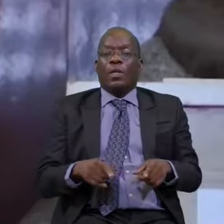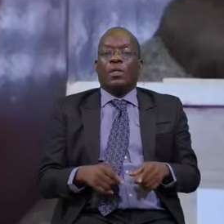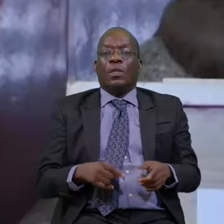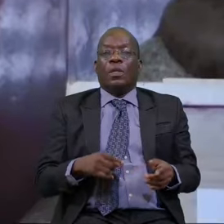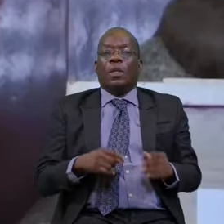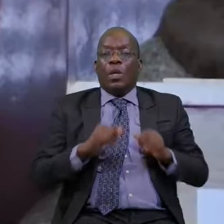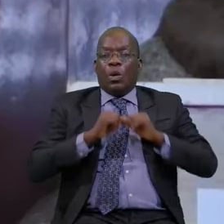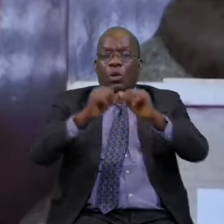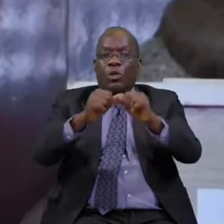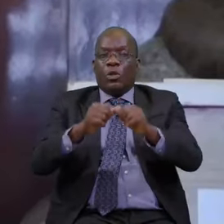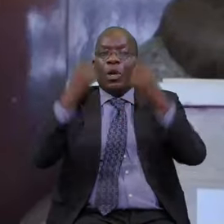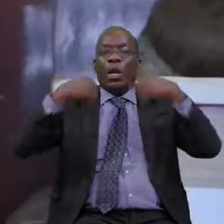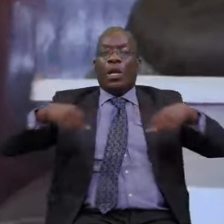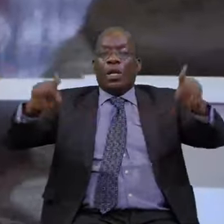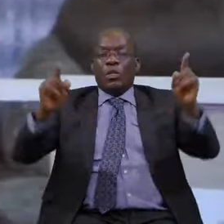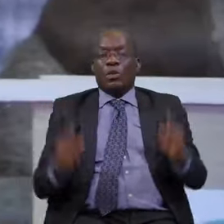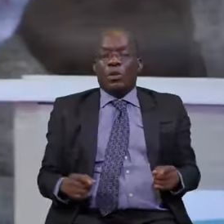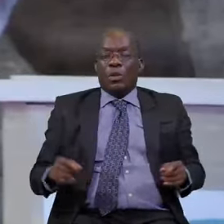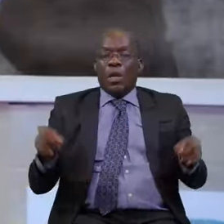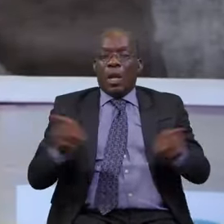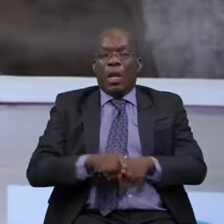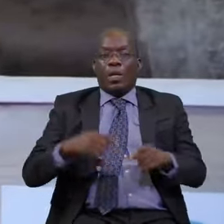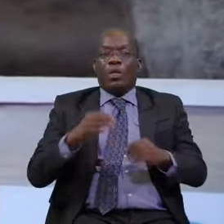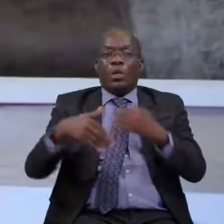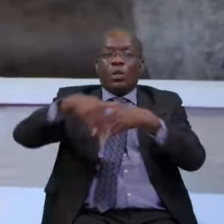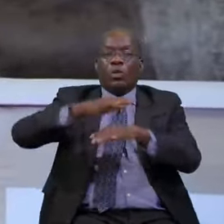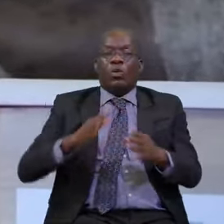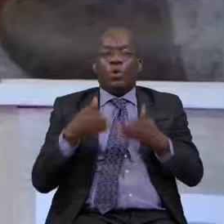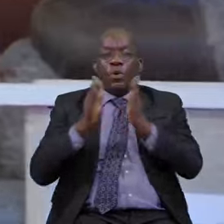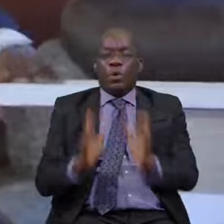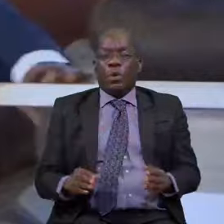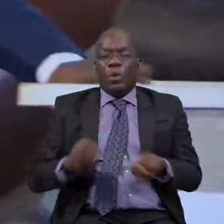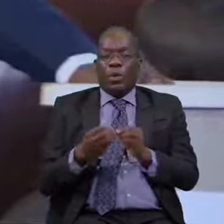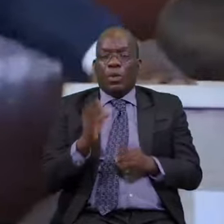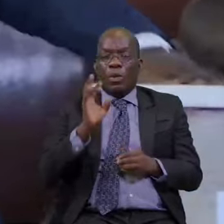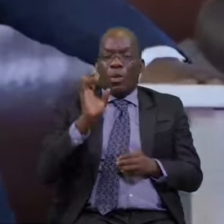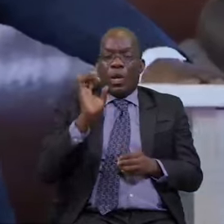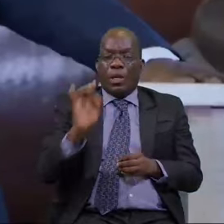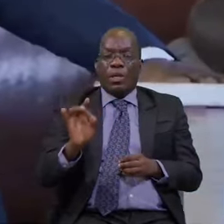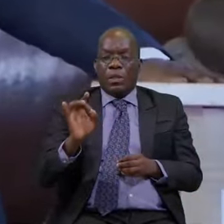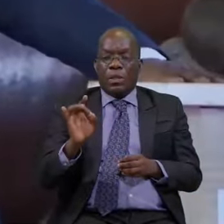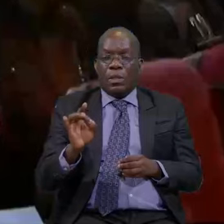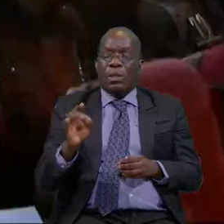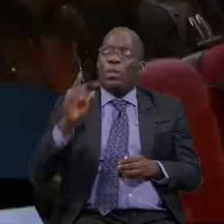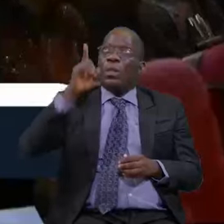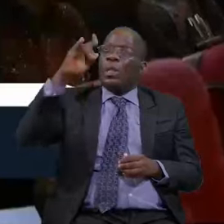qu'un déclarateur qui est infatigable. Et numéro